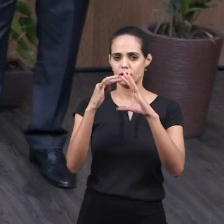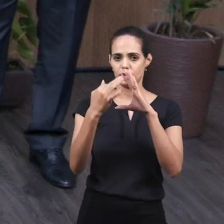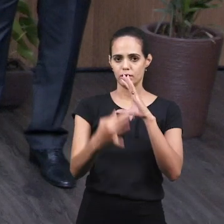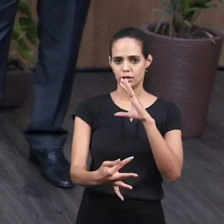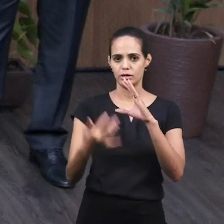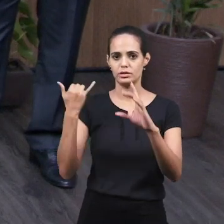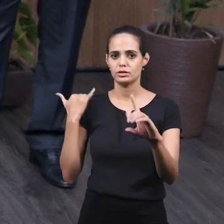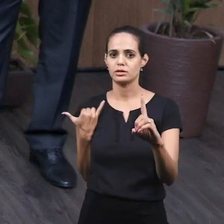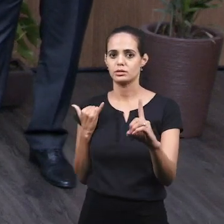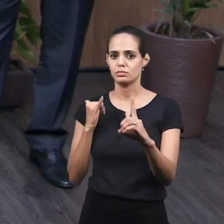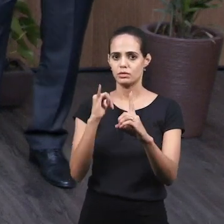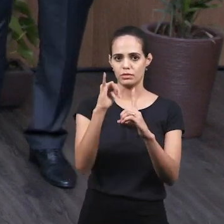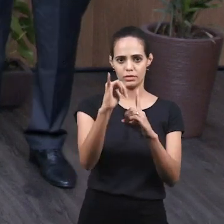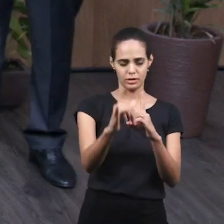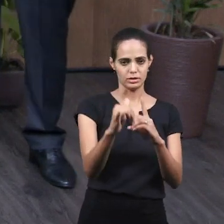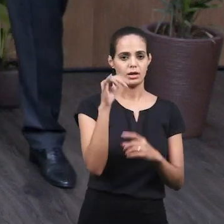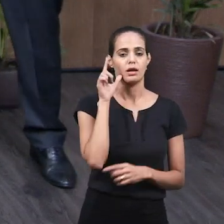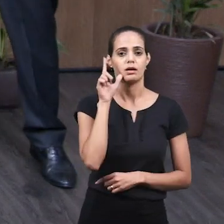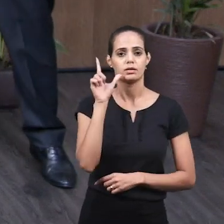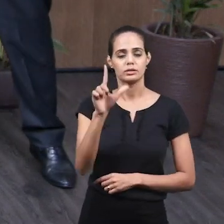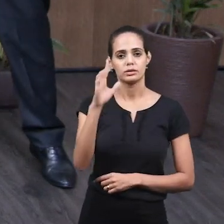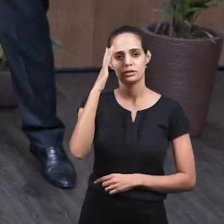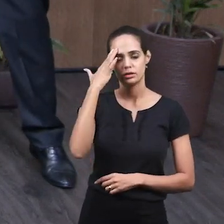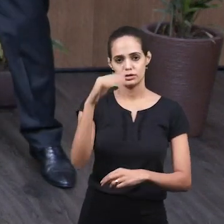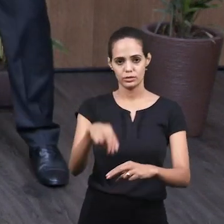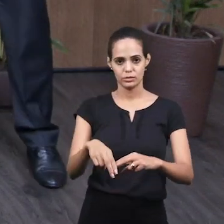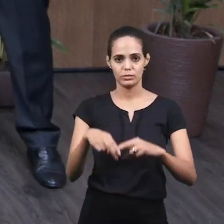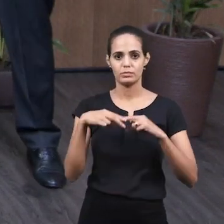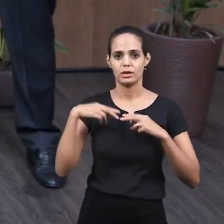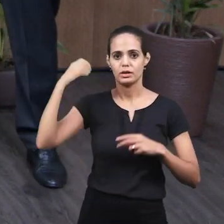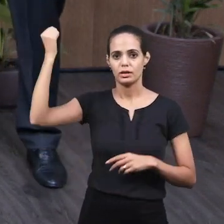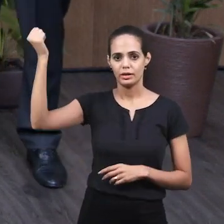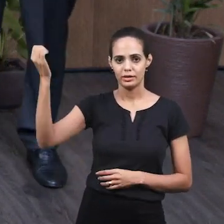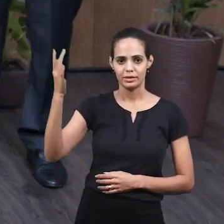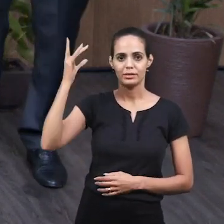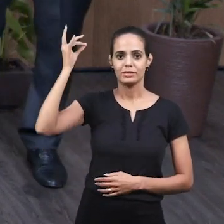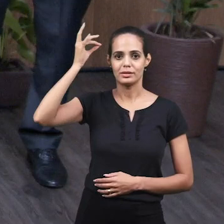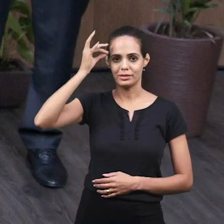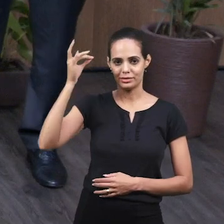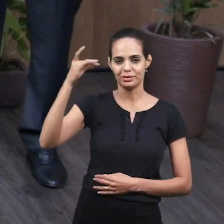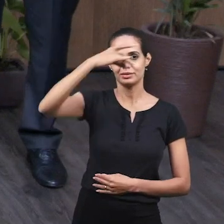peuvent être reçus par révélation du Saint-Esprit. Jésus,